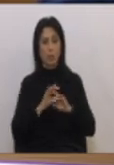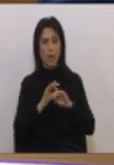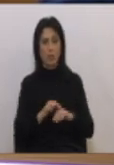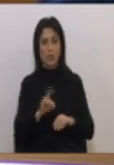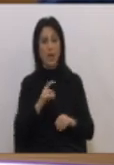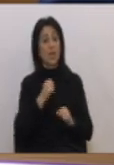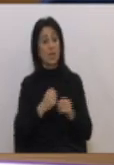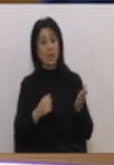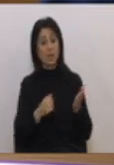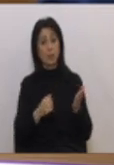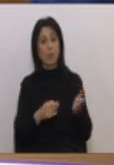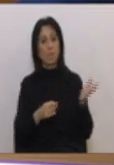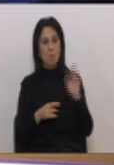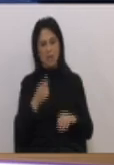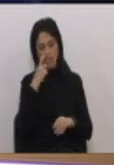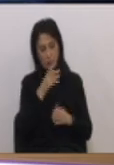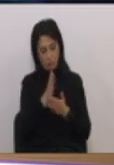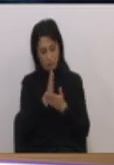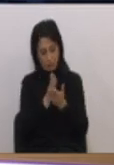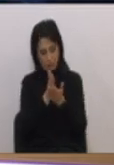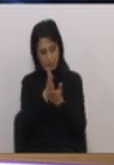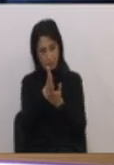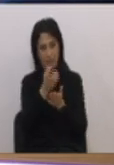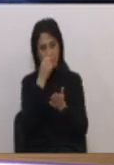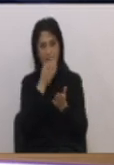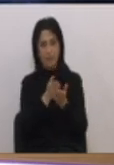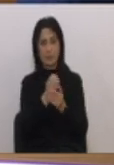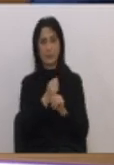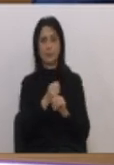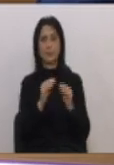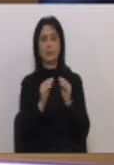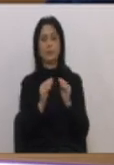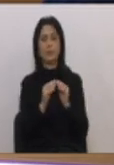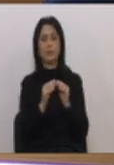Რას აკეთებთ? Მაინც ჯიუტად აგრძელებთ თქვენსას. Იგივე